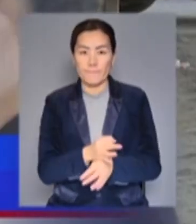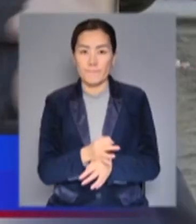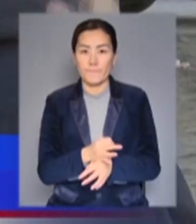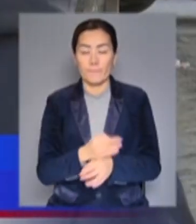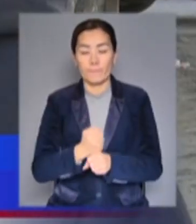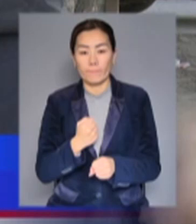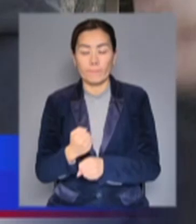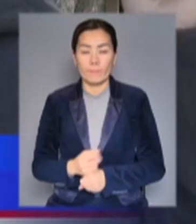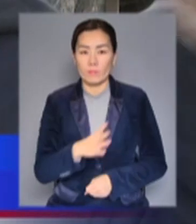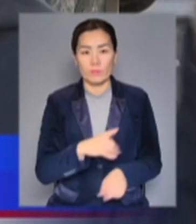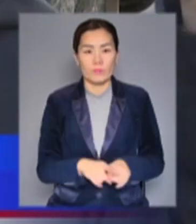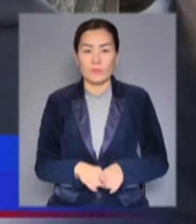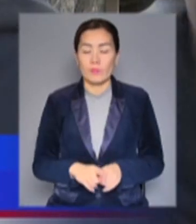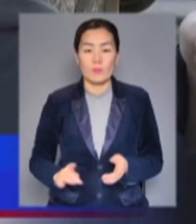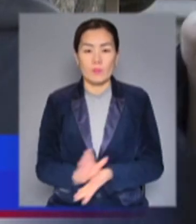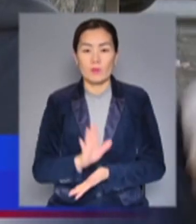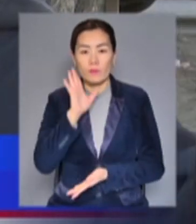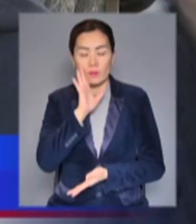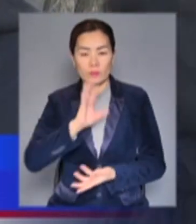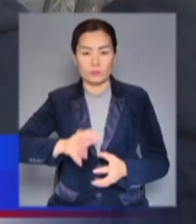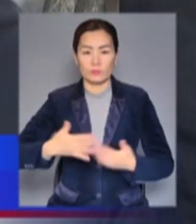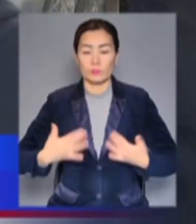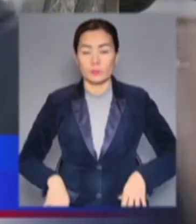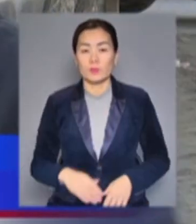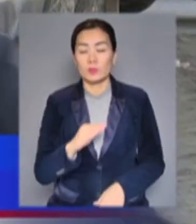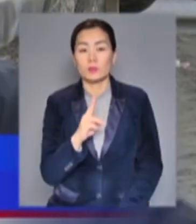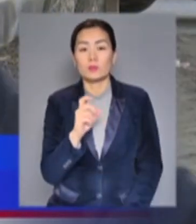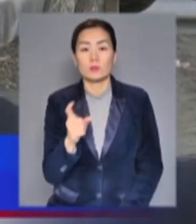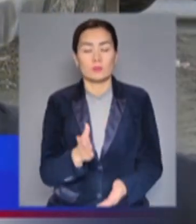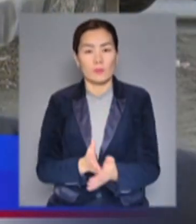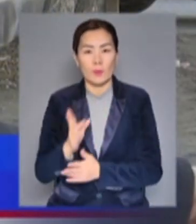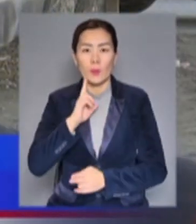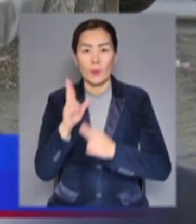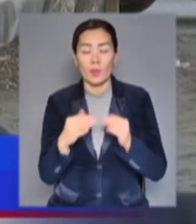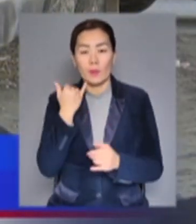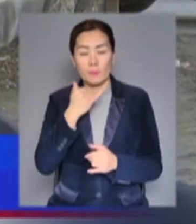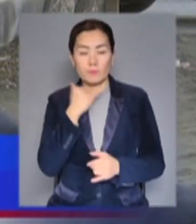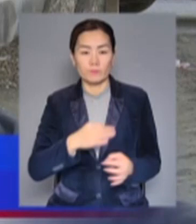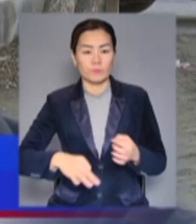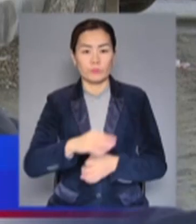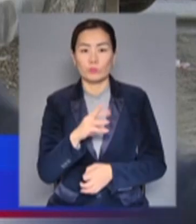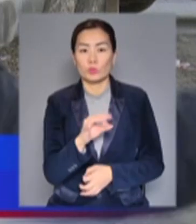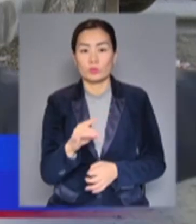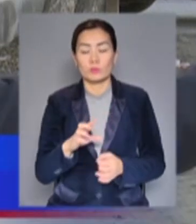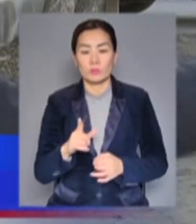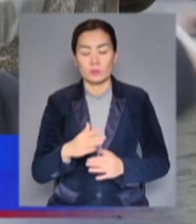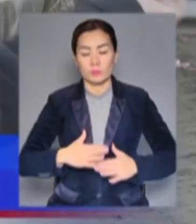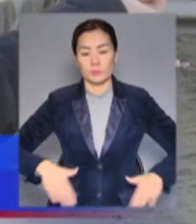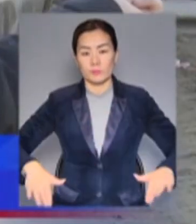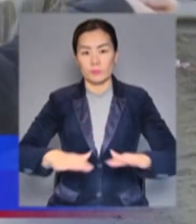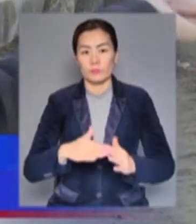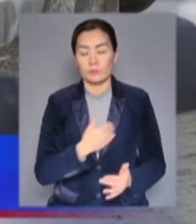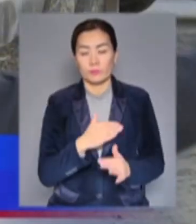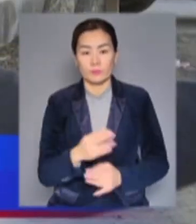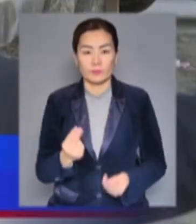кезде сол кісі бізге тегін су қондырып берді. Қайта біз ЖКХ қанша бардық, элементарно отход даже төсеп беріңізші, мына орталық қой,